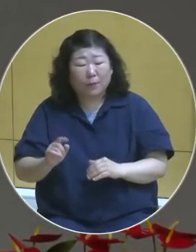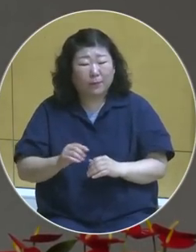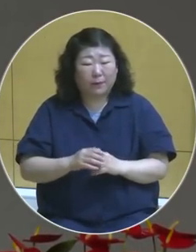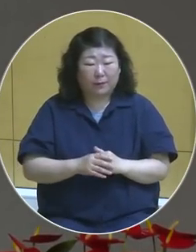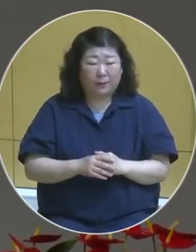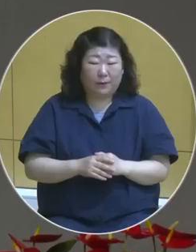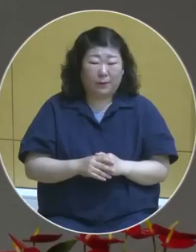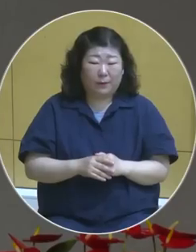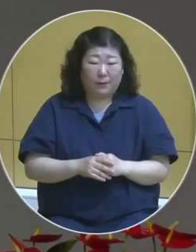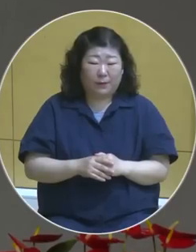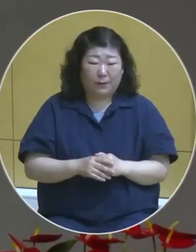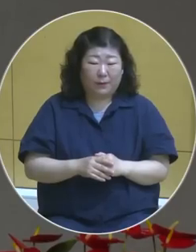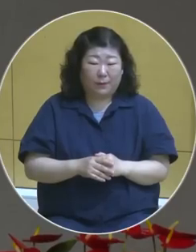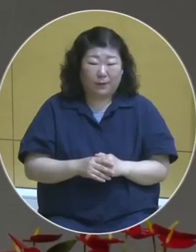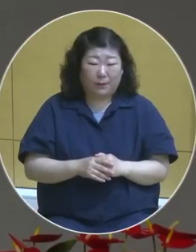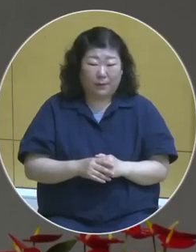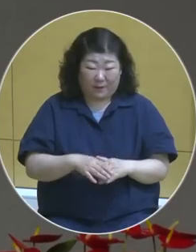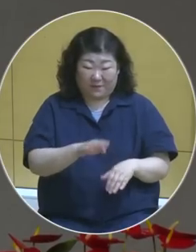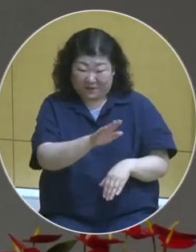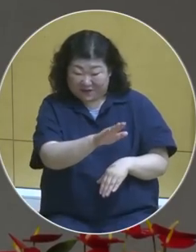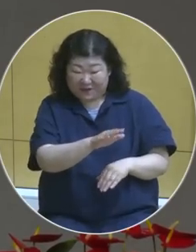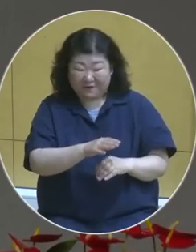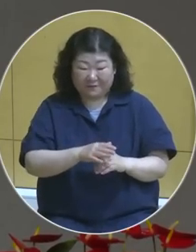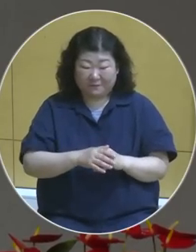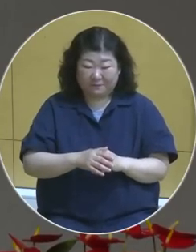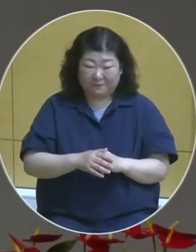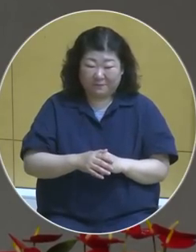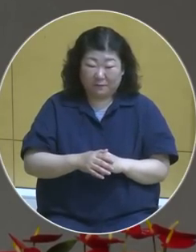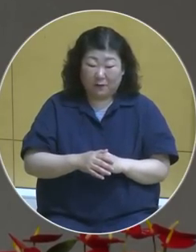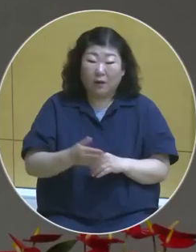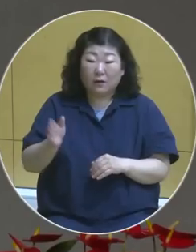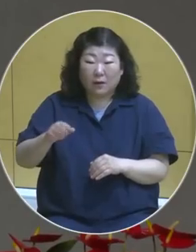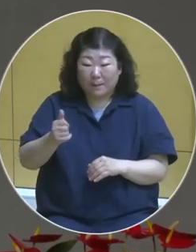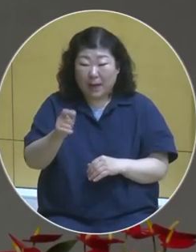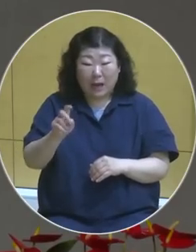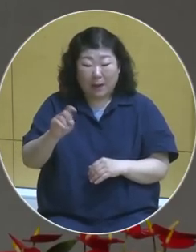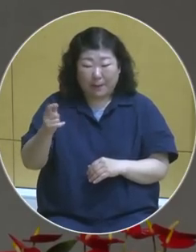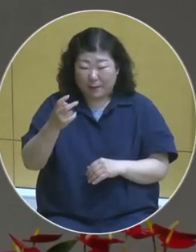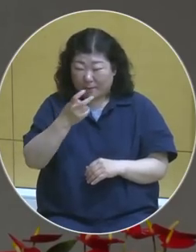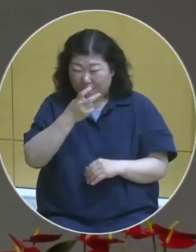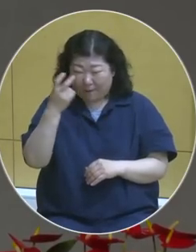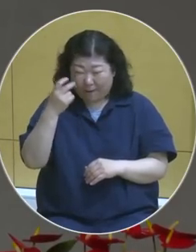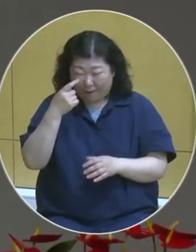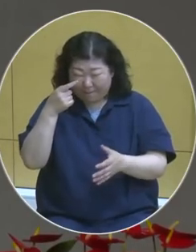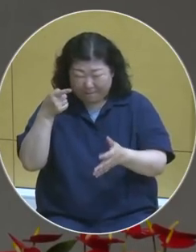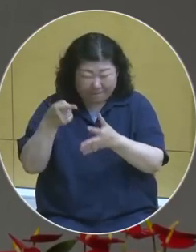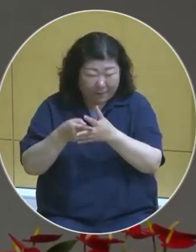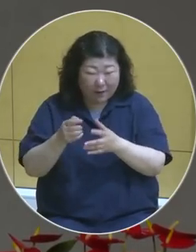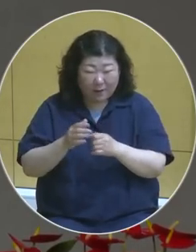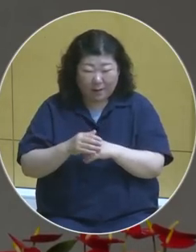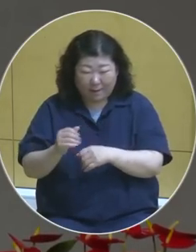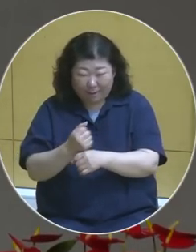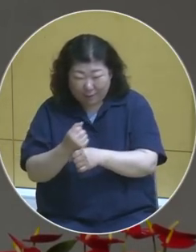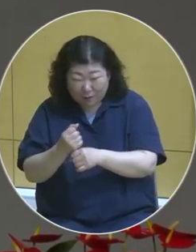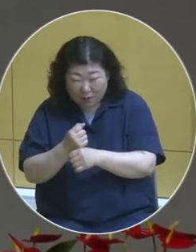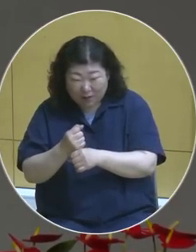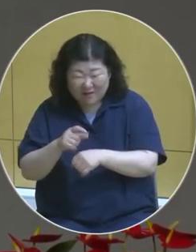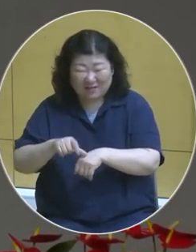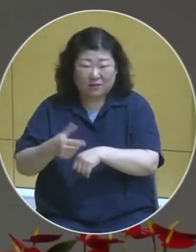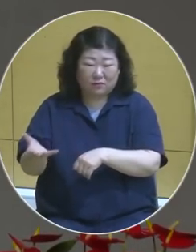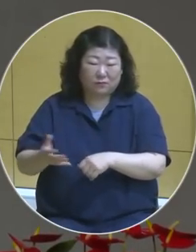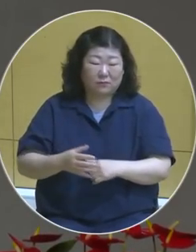알아보겠다, 잠깐 기다려보라 할 때 그 머리 좋은 하만이 관계를 꾸밀 수 있는 기회가 되지 않겠어요?